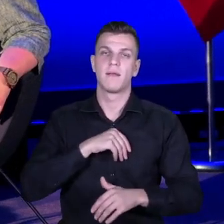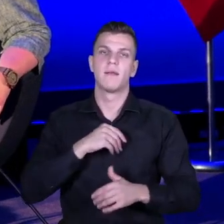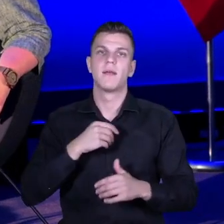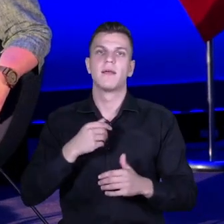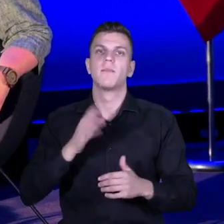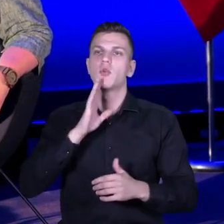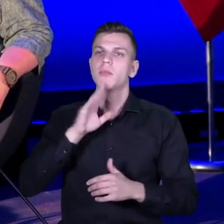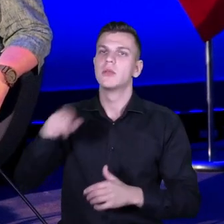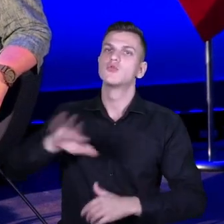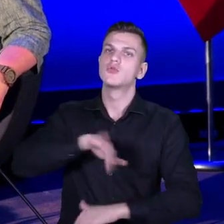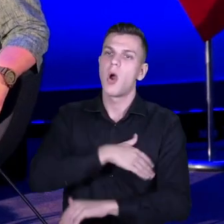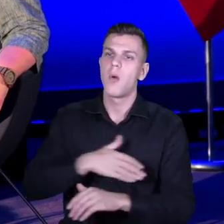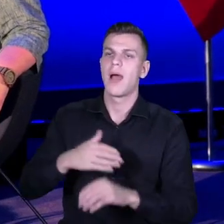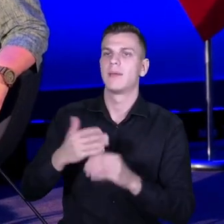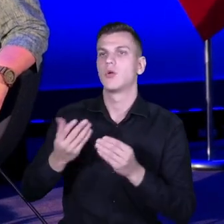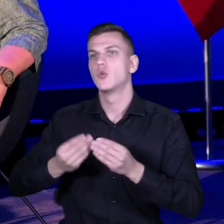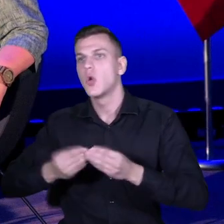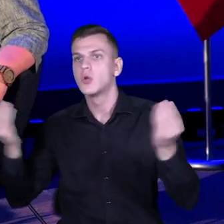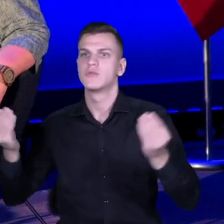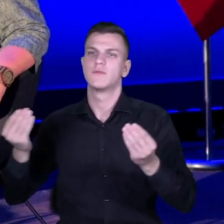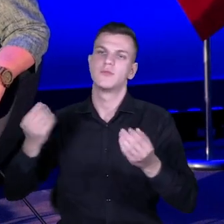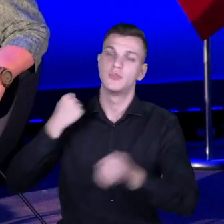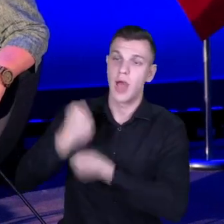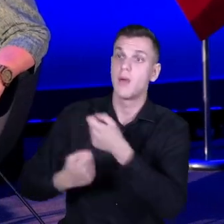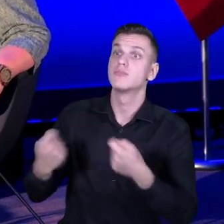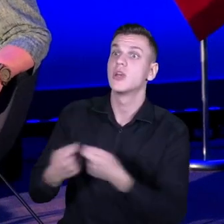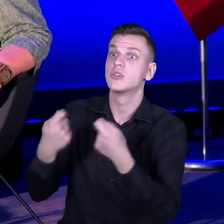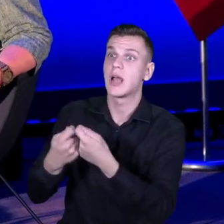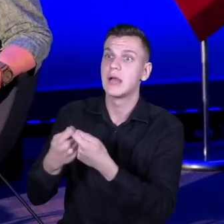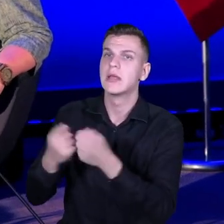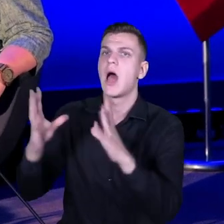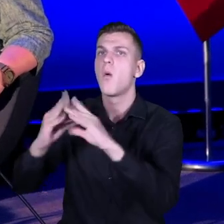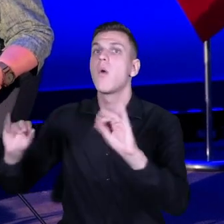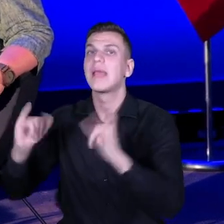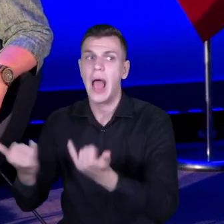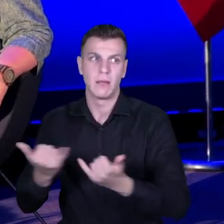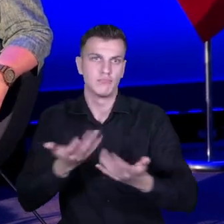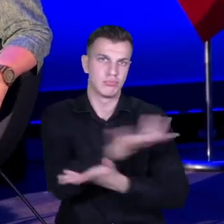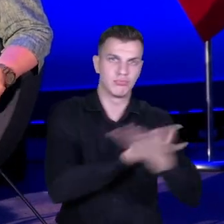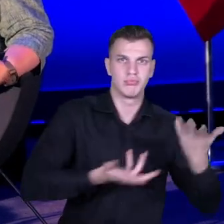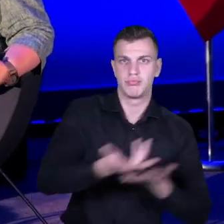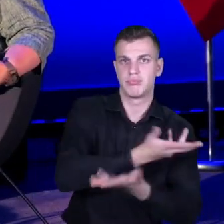się rozwijać i tak funkcjonować. Warto o tym myśleć. I od razu można